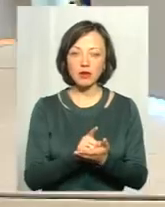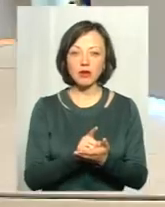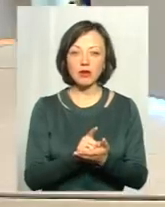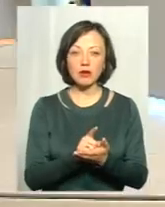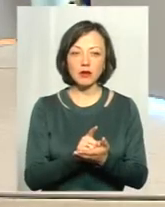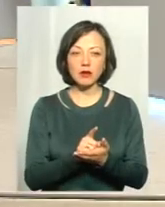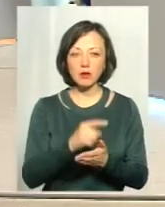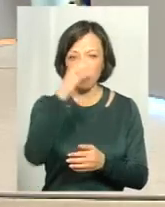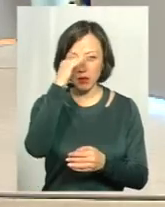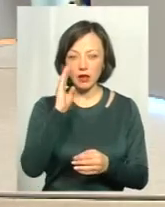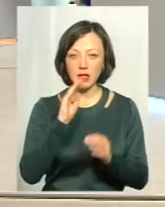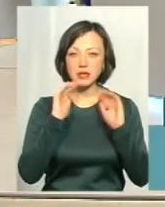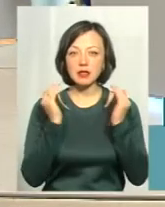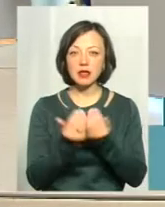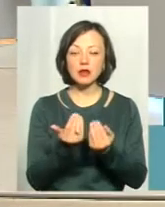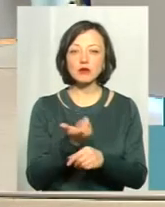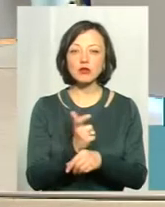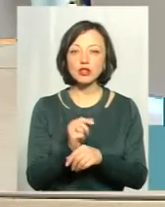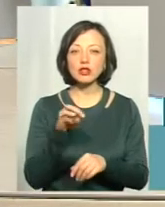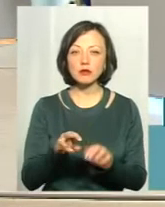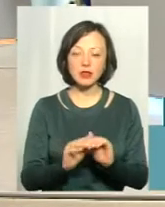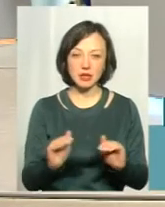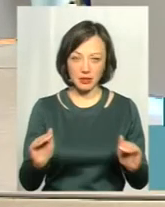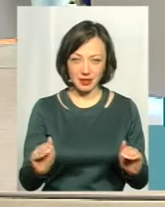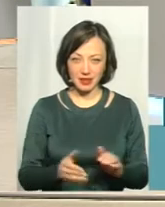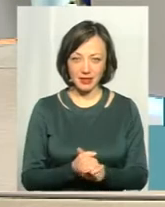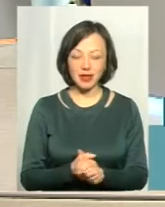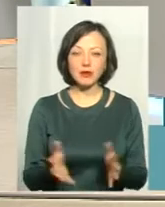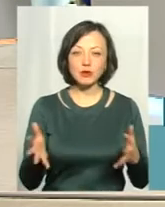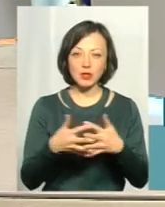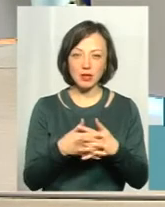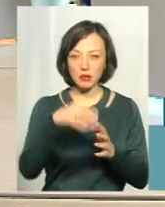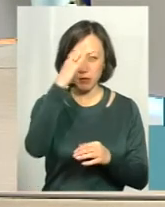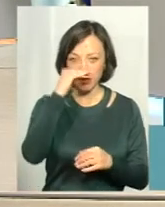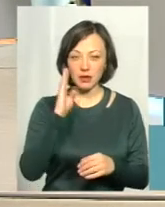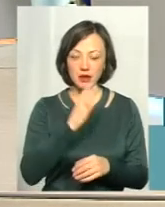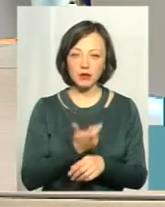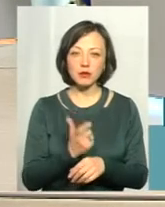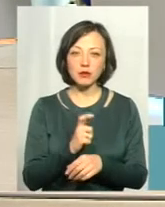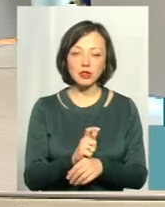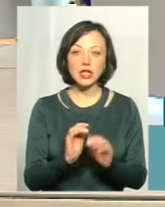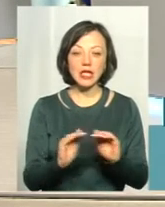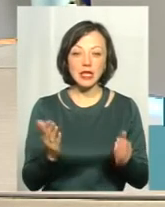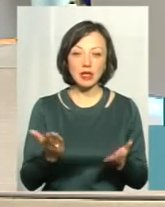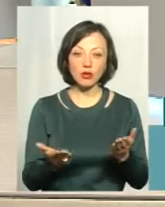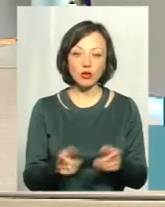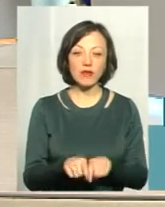тому що батьки закриваються ще більше, як діти. То якщо діти нам треба соціалізувати так, батьків спочатку. Більше ще діти, якщо відкриті, наприклад,